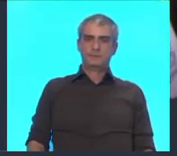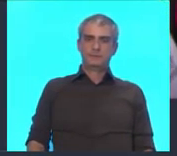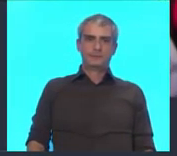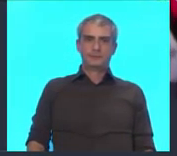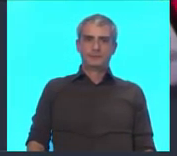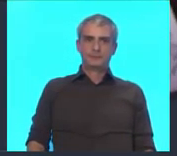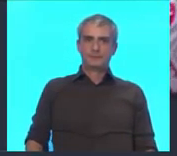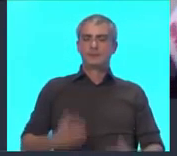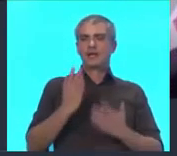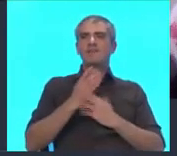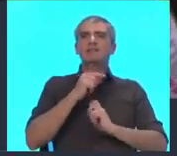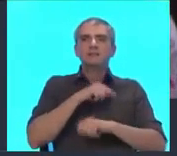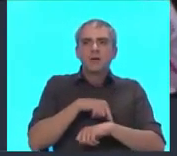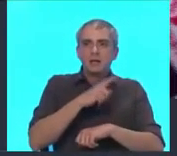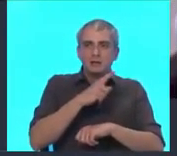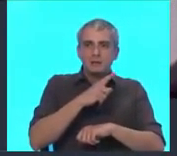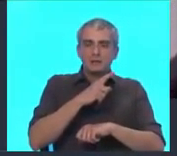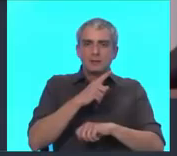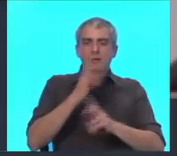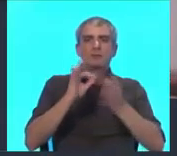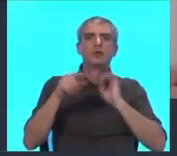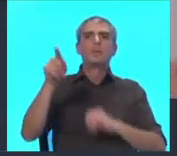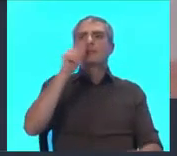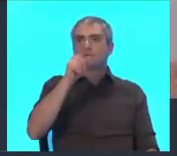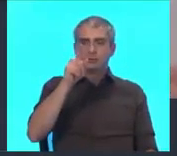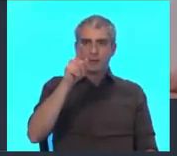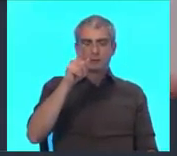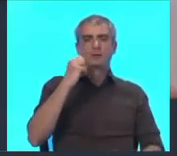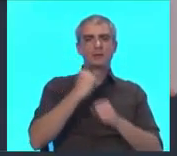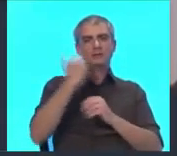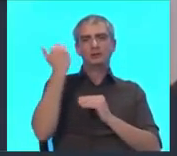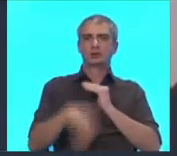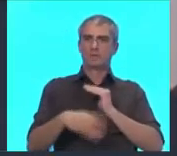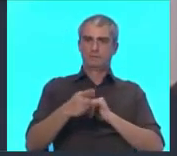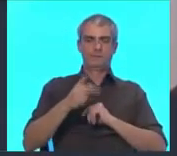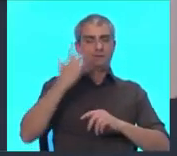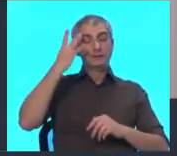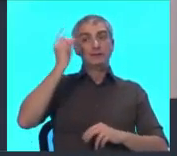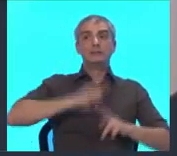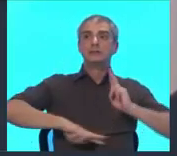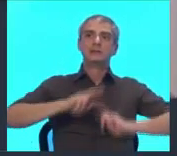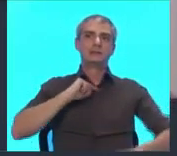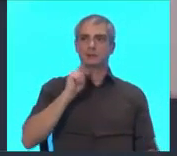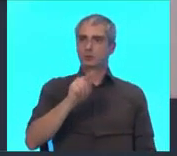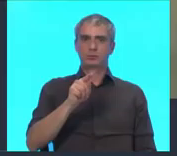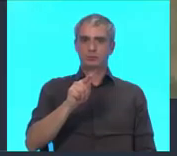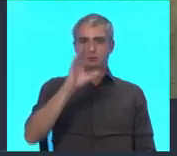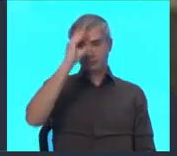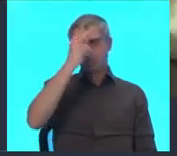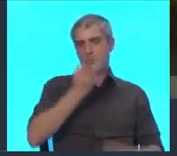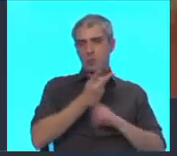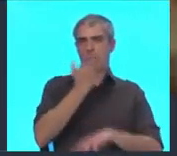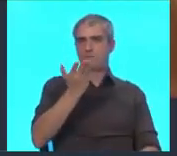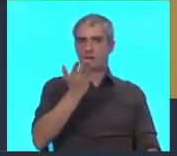הגיע הזמן שמערכת המשפט תעשה סוף לסיוט המתמשך שהילד הזה עובר.